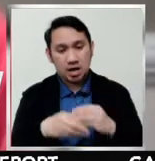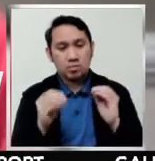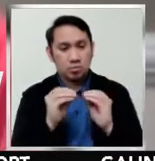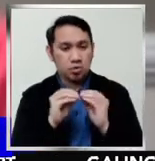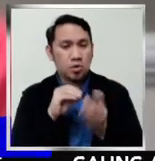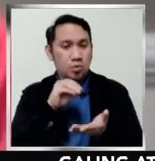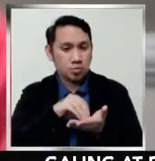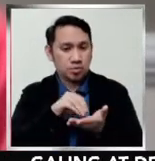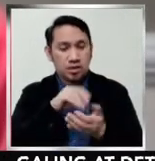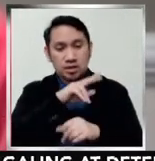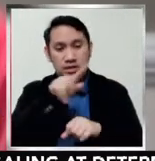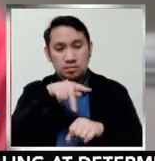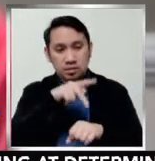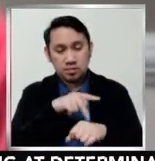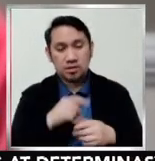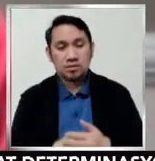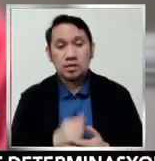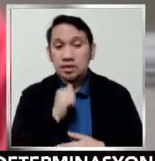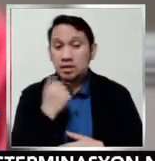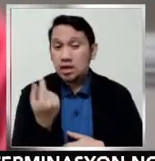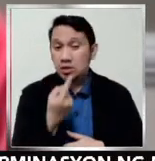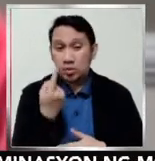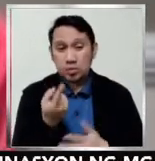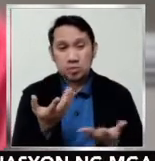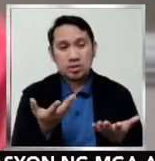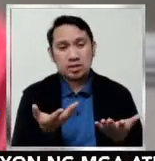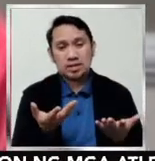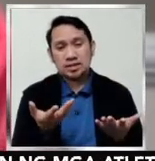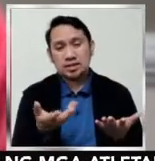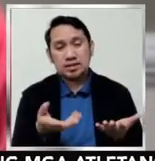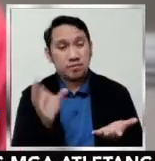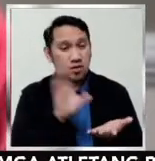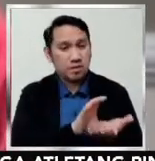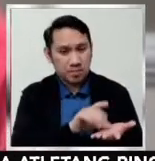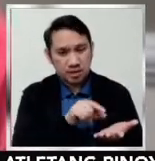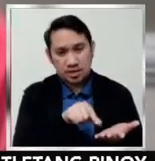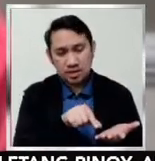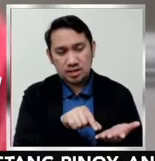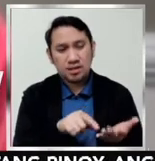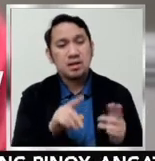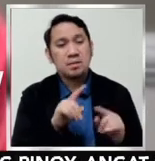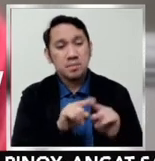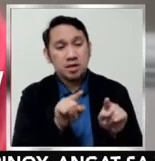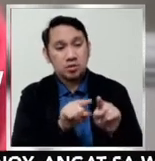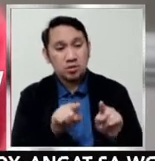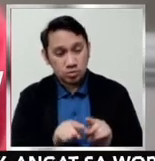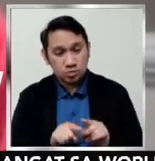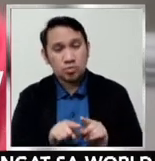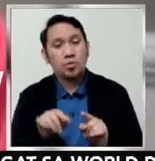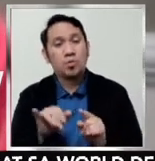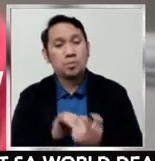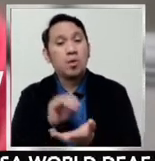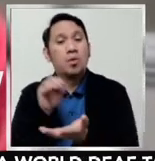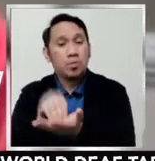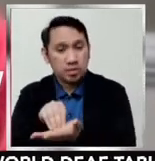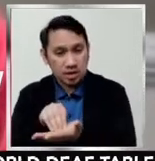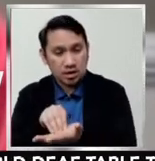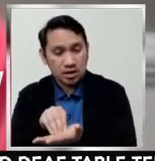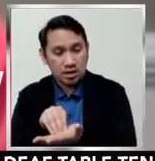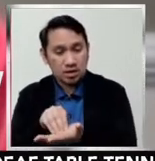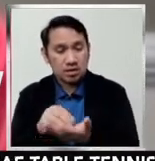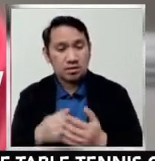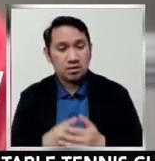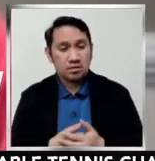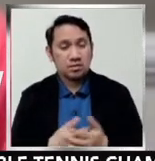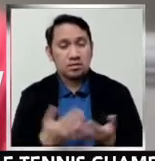Hindi lamang mamumuhunan ang Maharlika. Ito rin ay mangungutang. Bonds, mag-float ng bonds